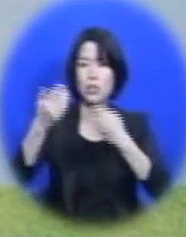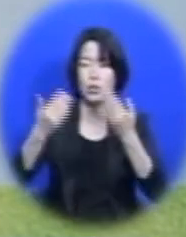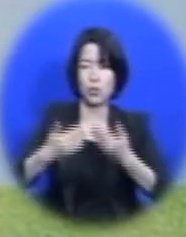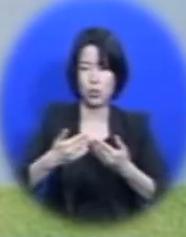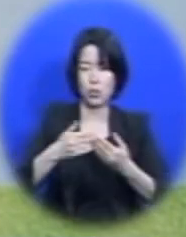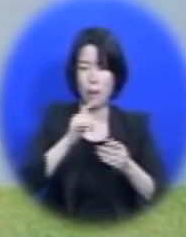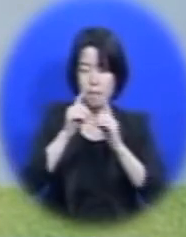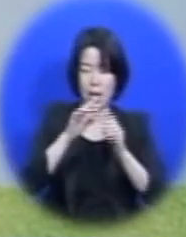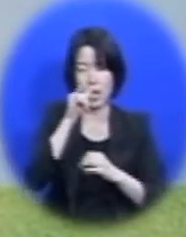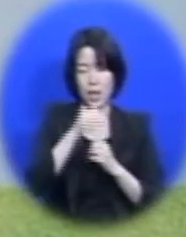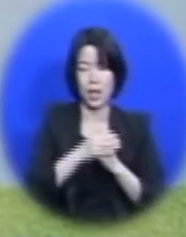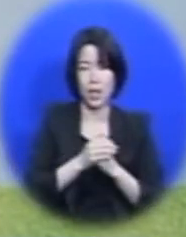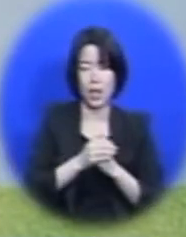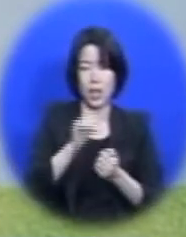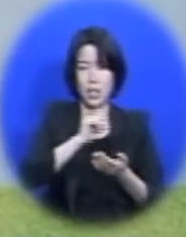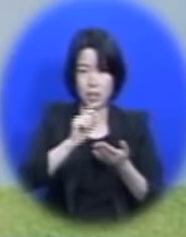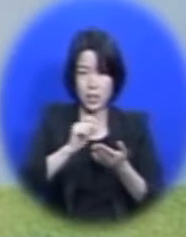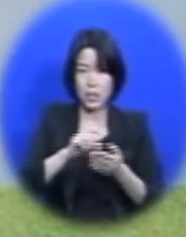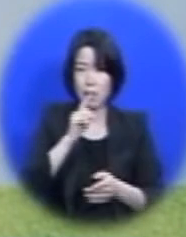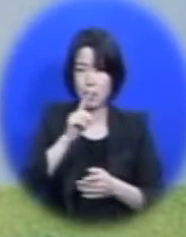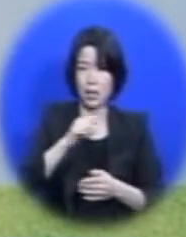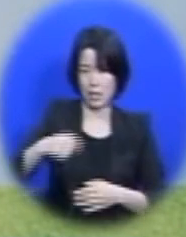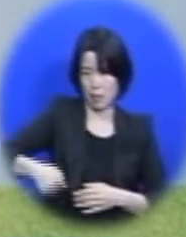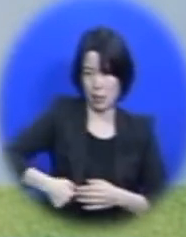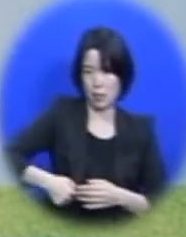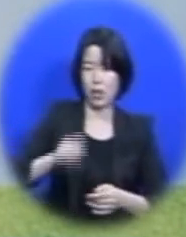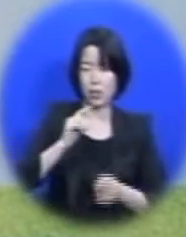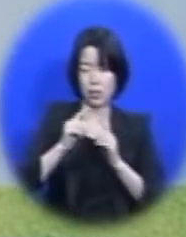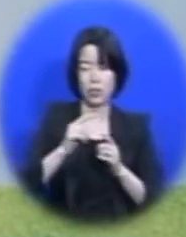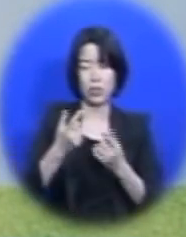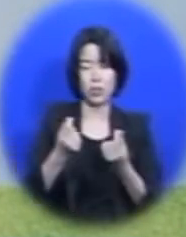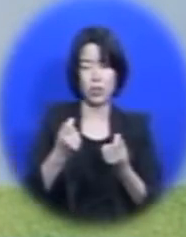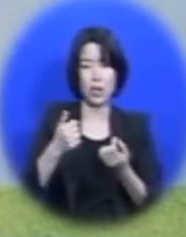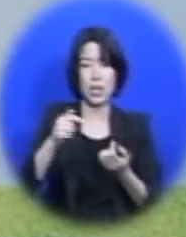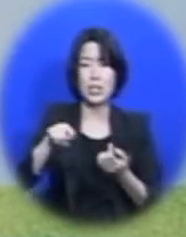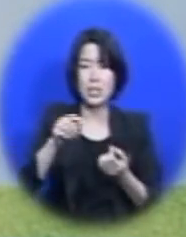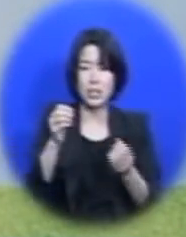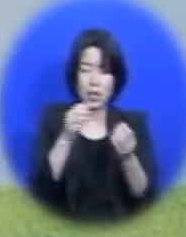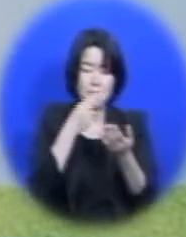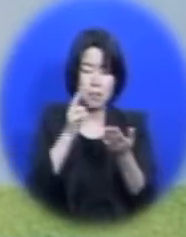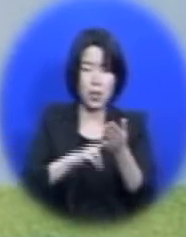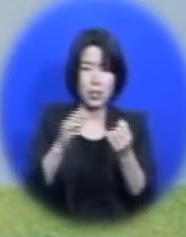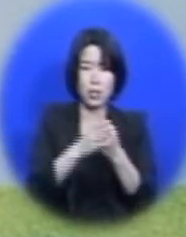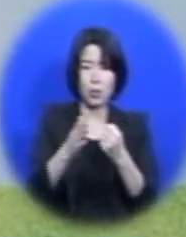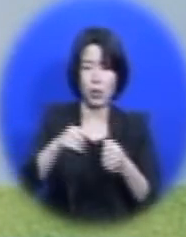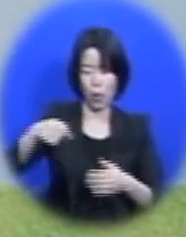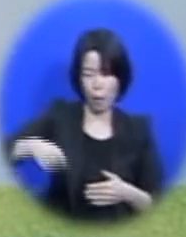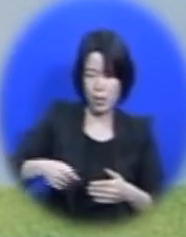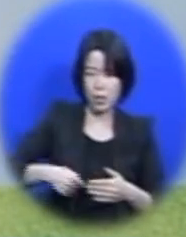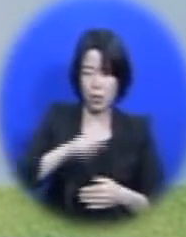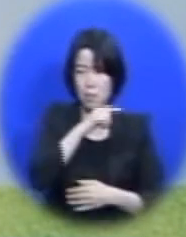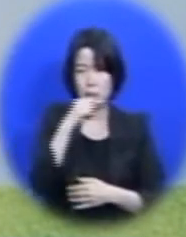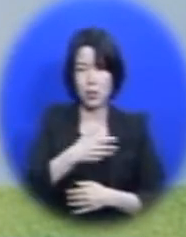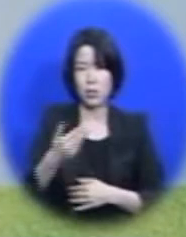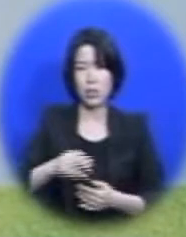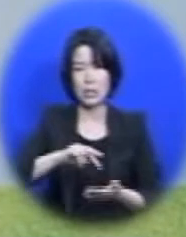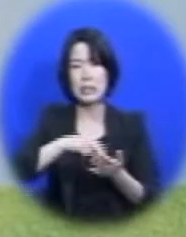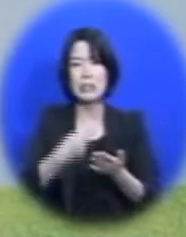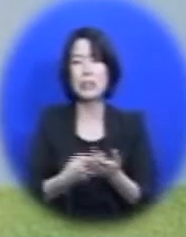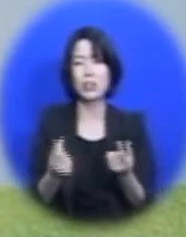있었다. 글이나 말이 비수라더니 나는 그 글에 온몸을 찔려 피를 흘리다 쓰러질 것 같았다.